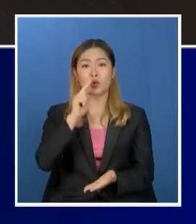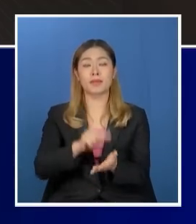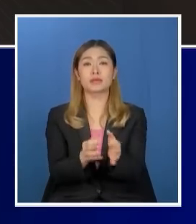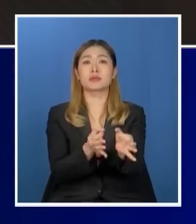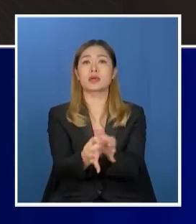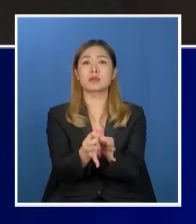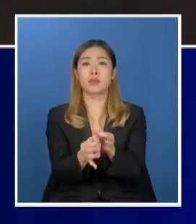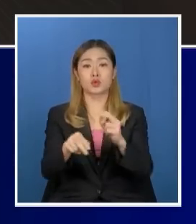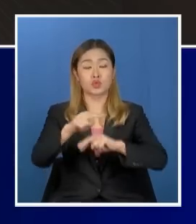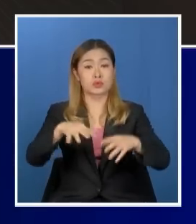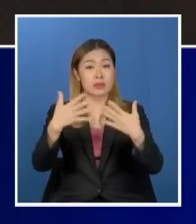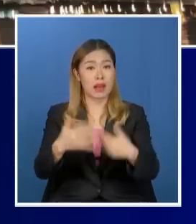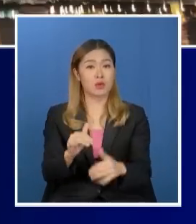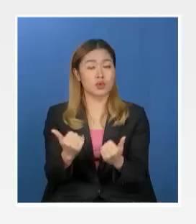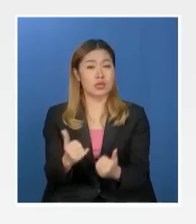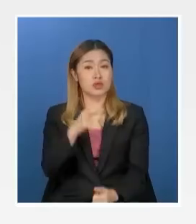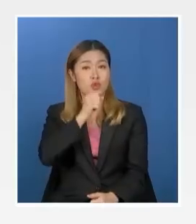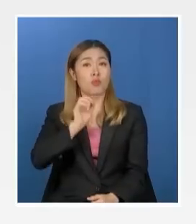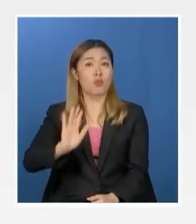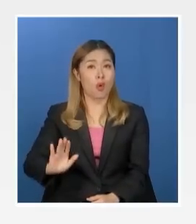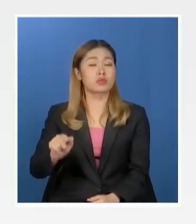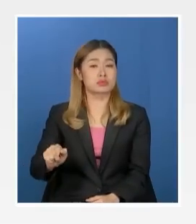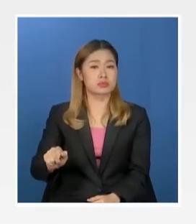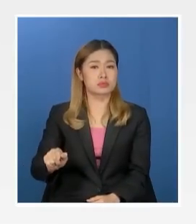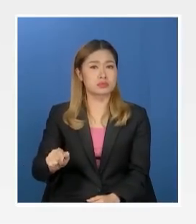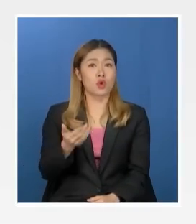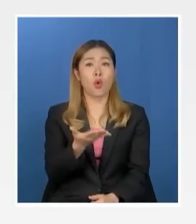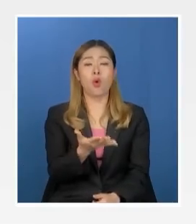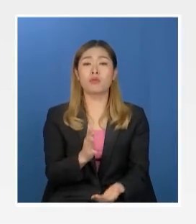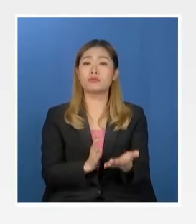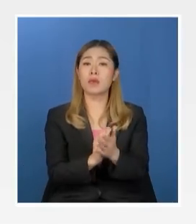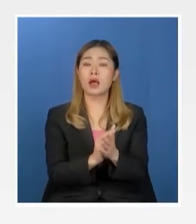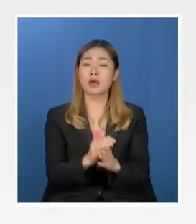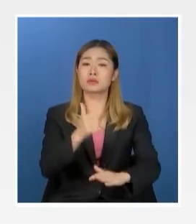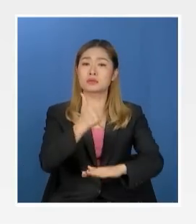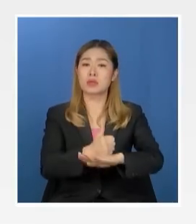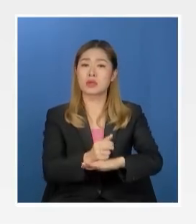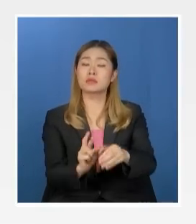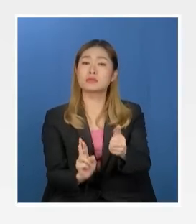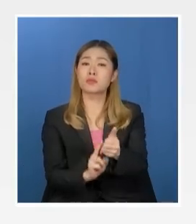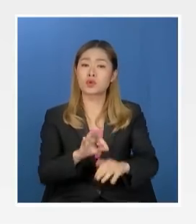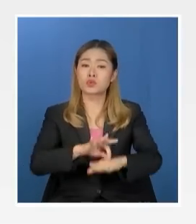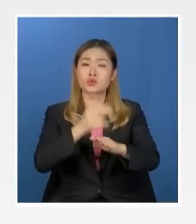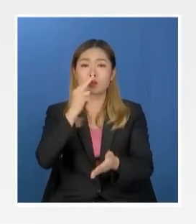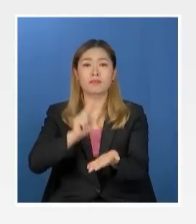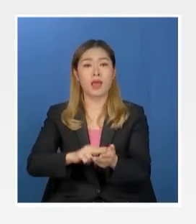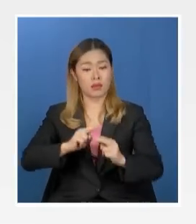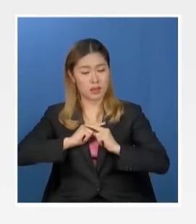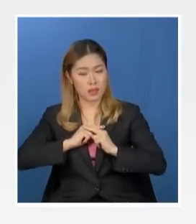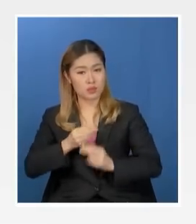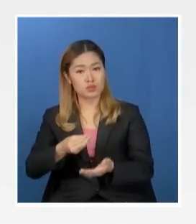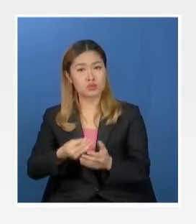ชี้แจงว่าตรวจสอบพบแล้วว่าคุณส้มที่พนันสิริชนะขออนุญาตตอบปลัดกรุงเทพมหานครด้วยจดหมายส่วนตัวด้วยฮะ